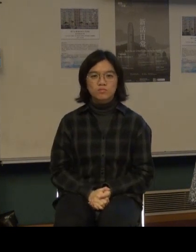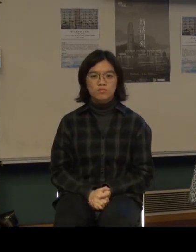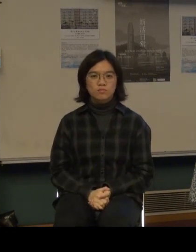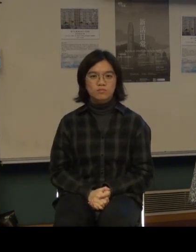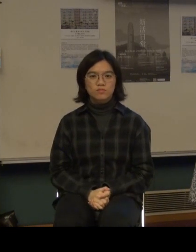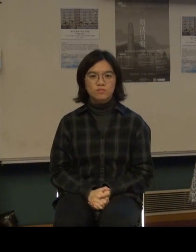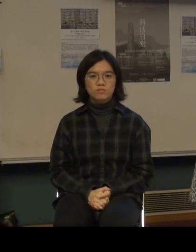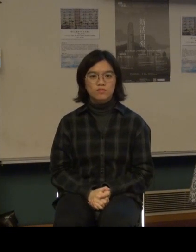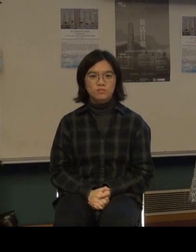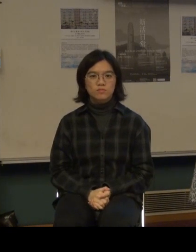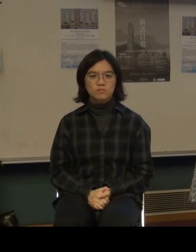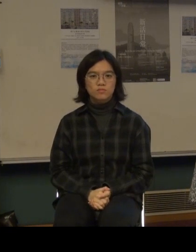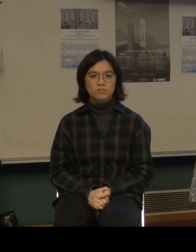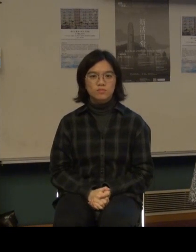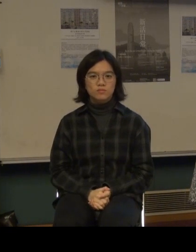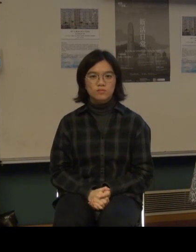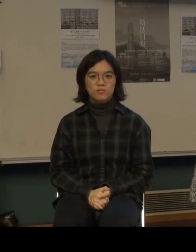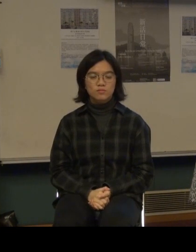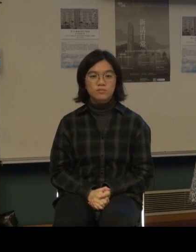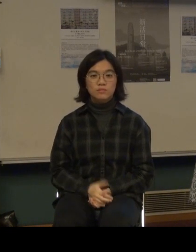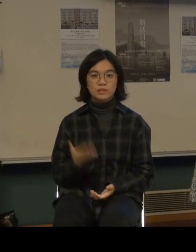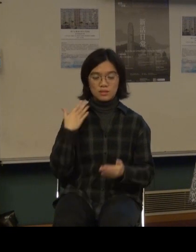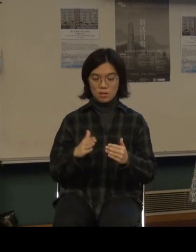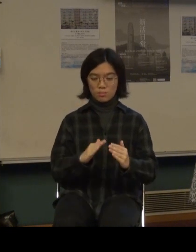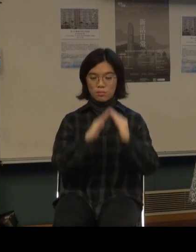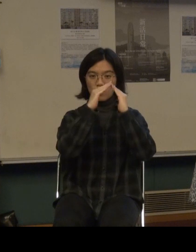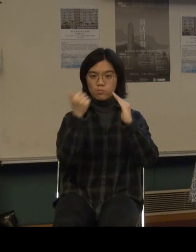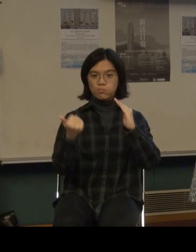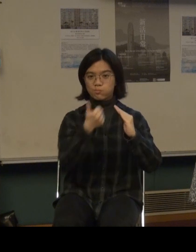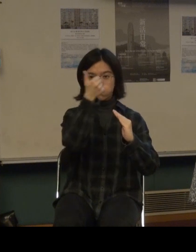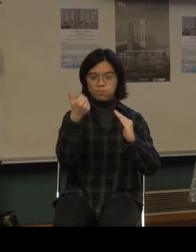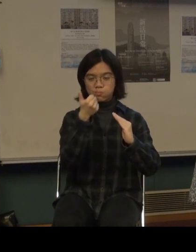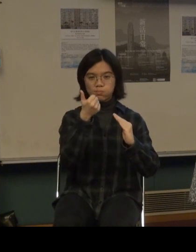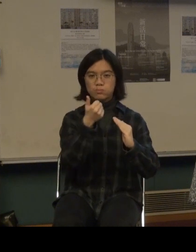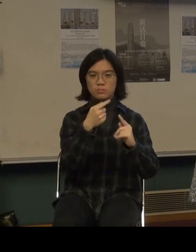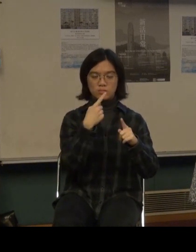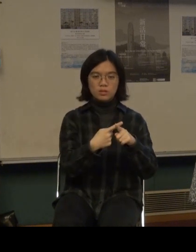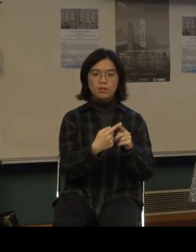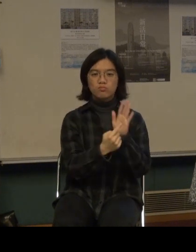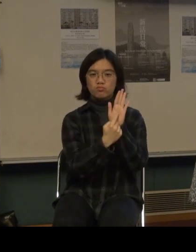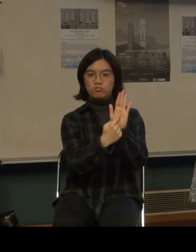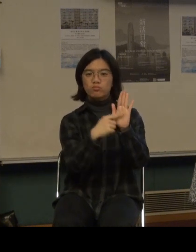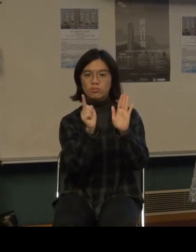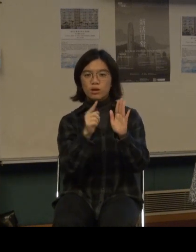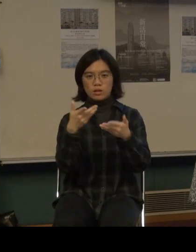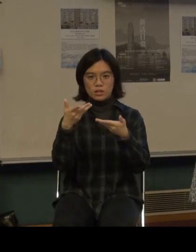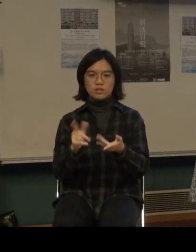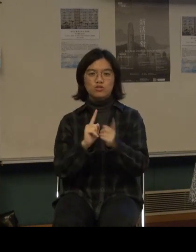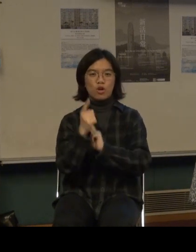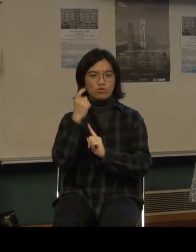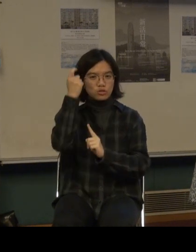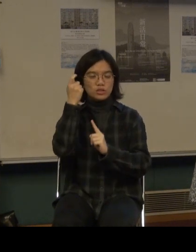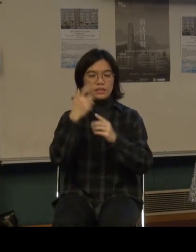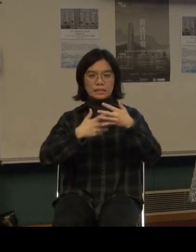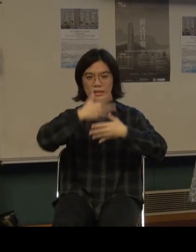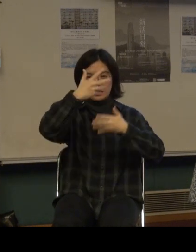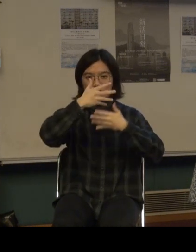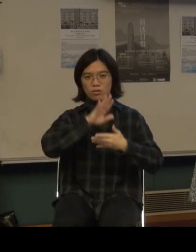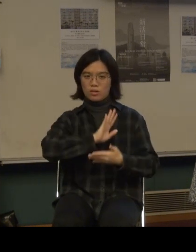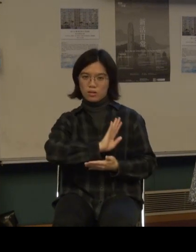咁當日即係起好嘅時候咧，話佢想係好展現到嗰、那個現代主義建築